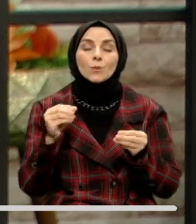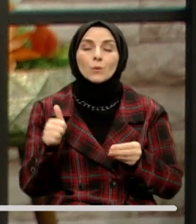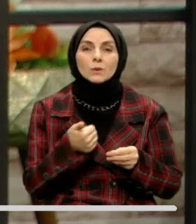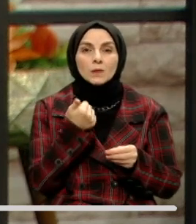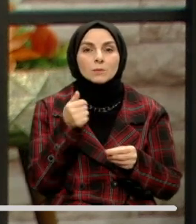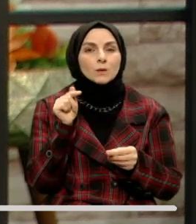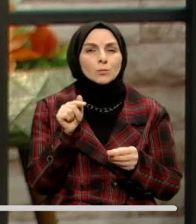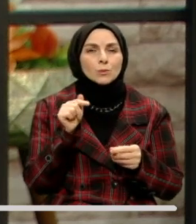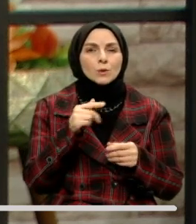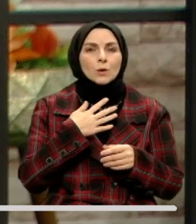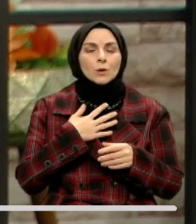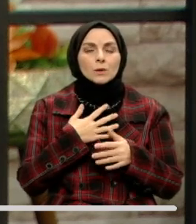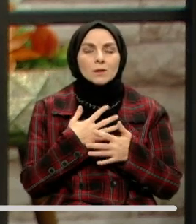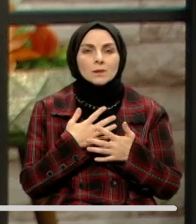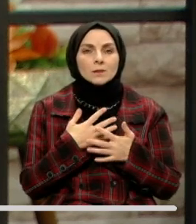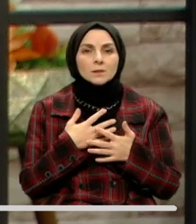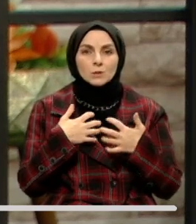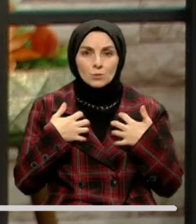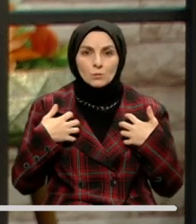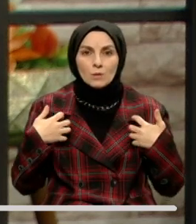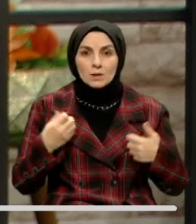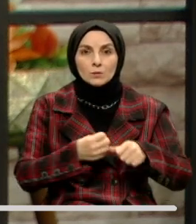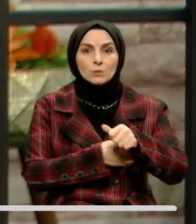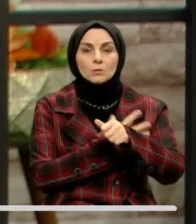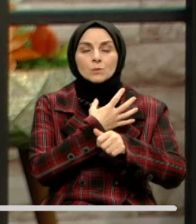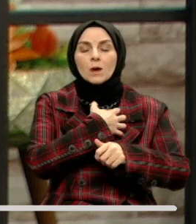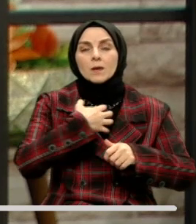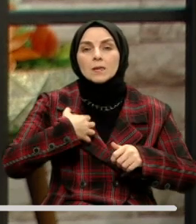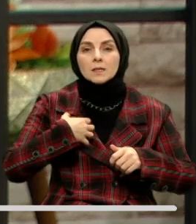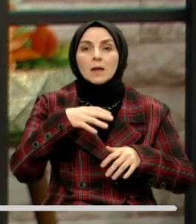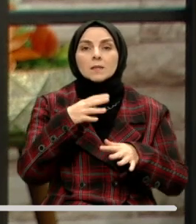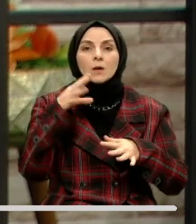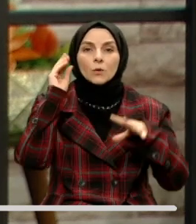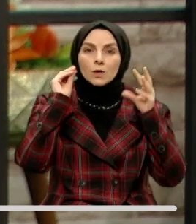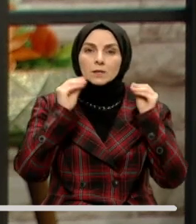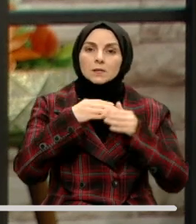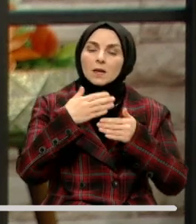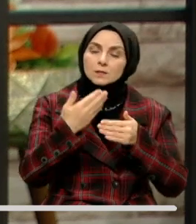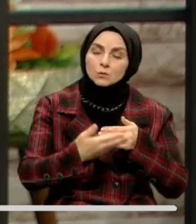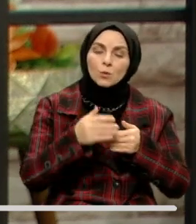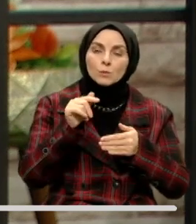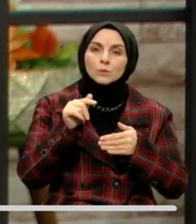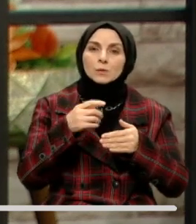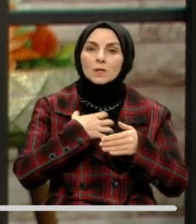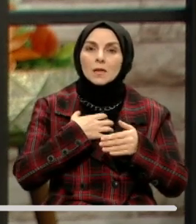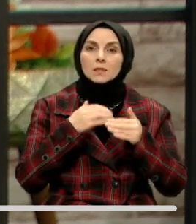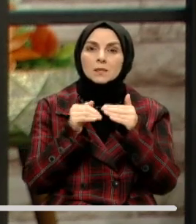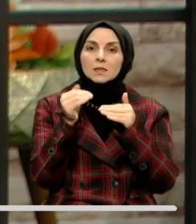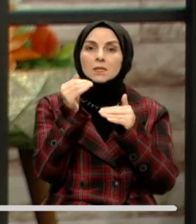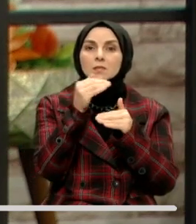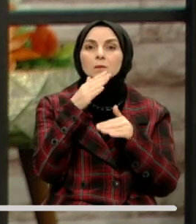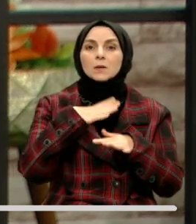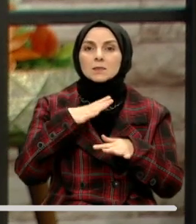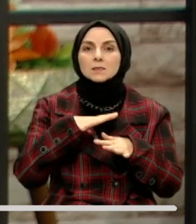anneden aldıktan sonra etrafında 3 yaştan itibaren farkındalıklarını geliştirmek ister. Burada helikopter ebeveyn